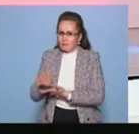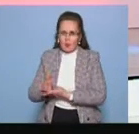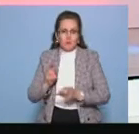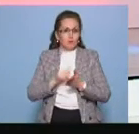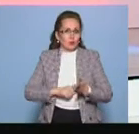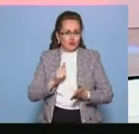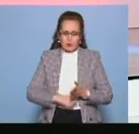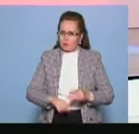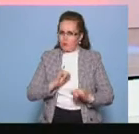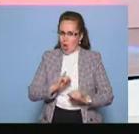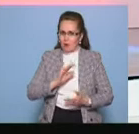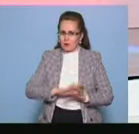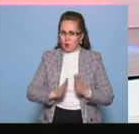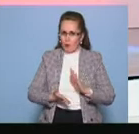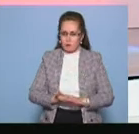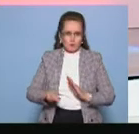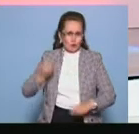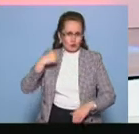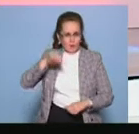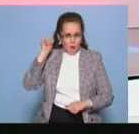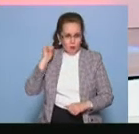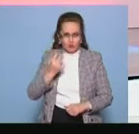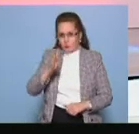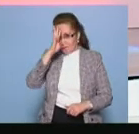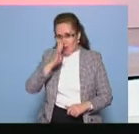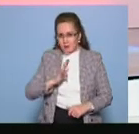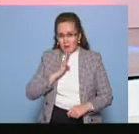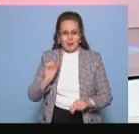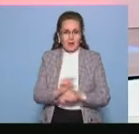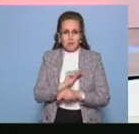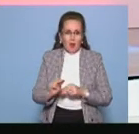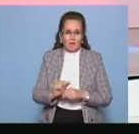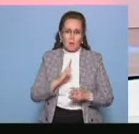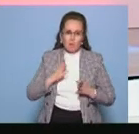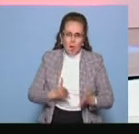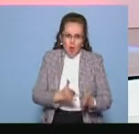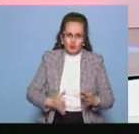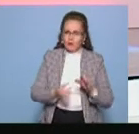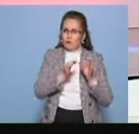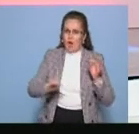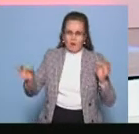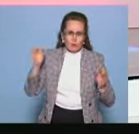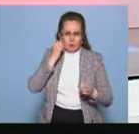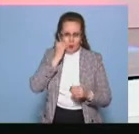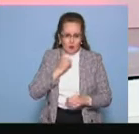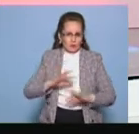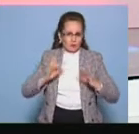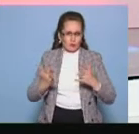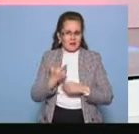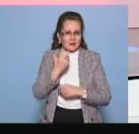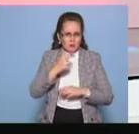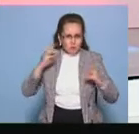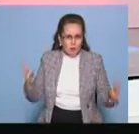неблагополучная ситуация прошлого сезона. Тогда только за 4 месяца из-за неисправных печей и проводки произошло более 300 пожаров. Были